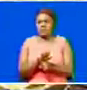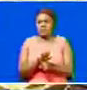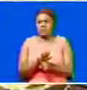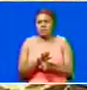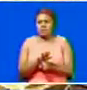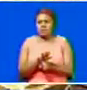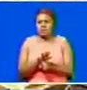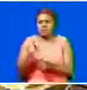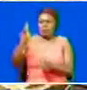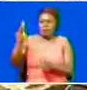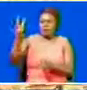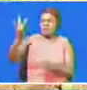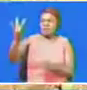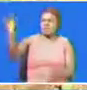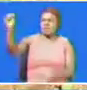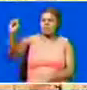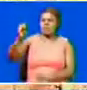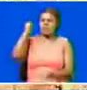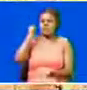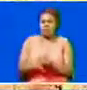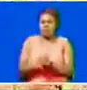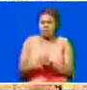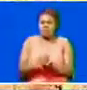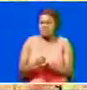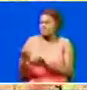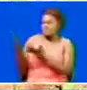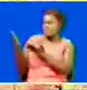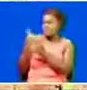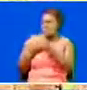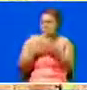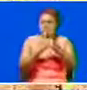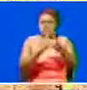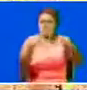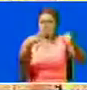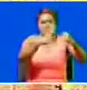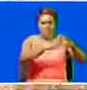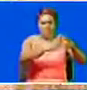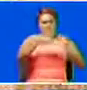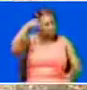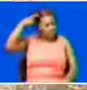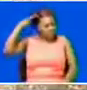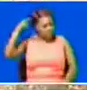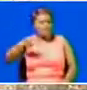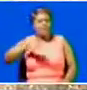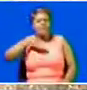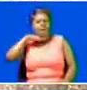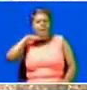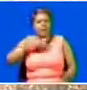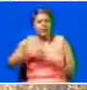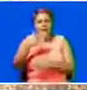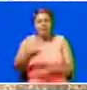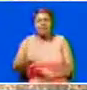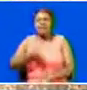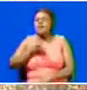Katika makao makuu ya shirika la huduma kwa wanyamapori KWS, pembe za vifaru 9 weusi wanaosemekana kufa baada ya